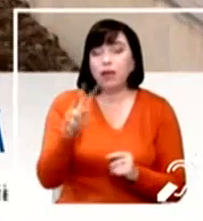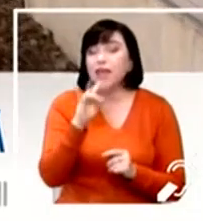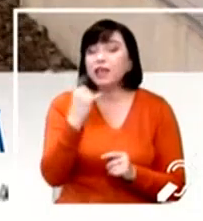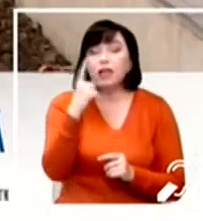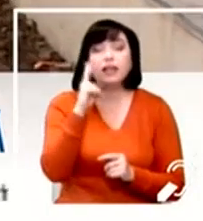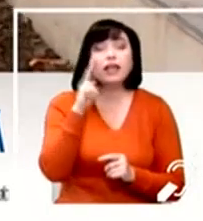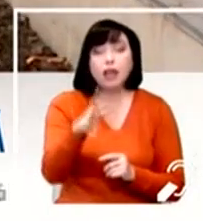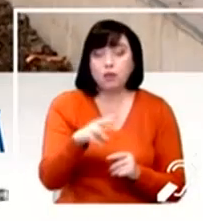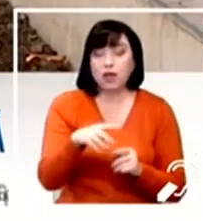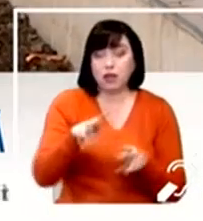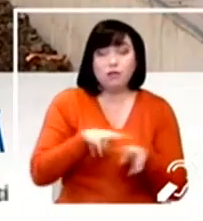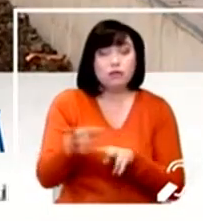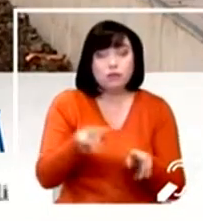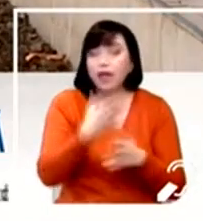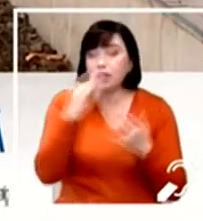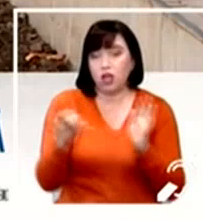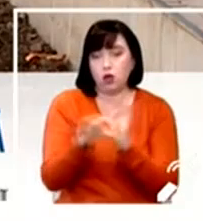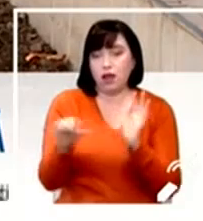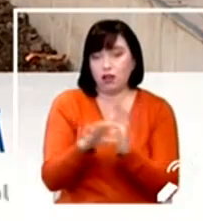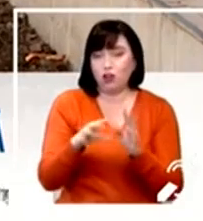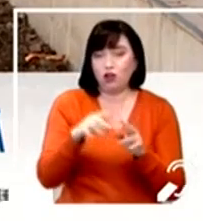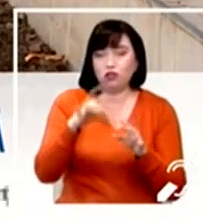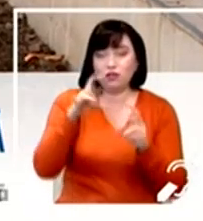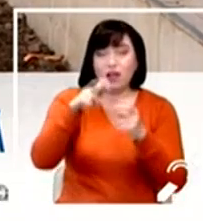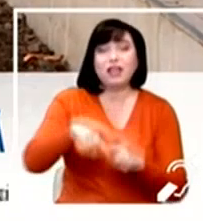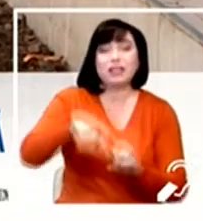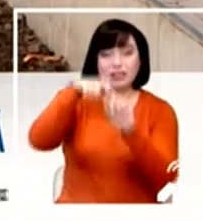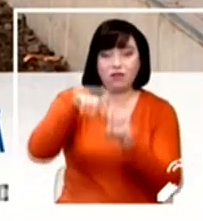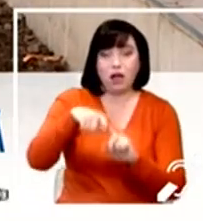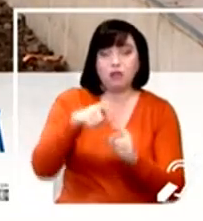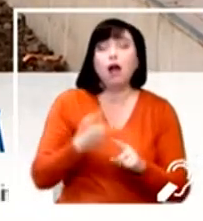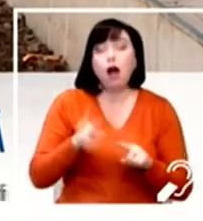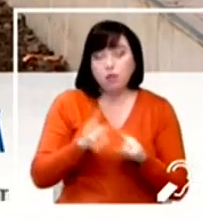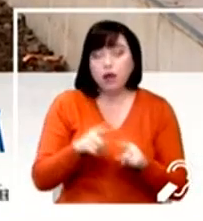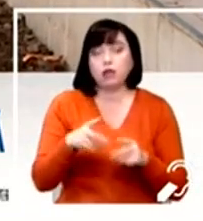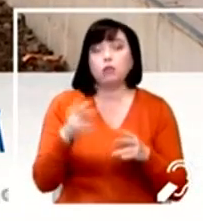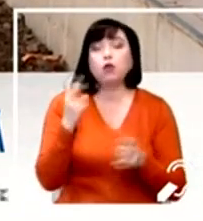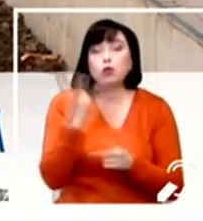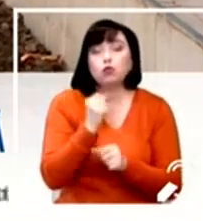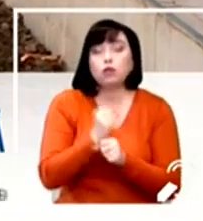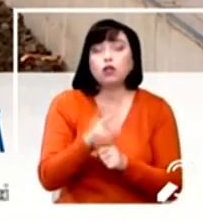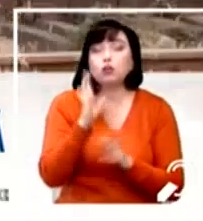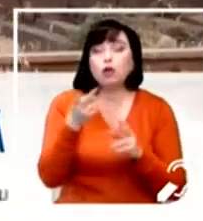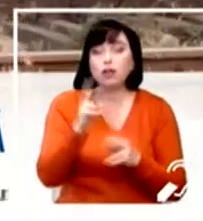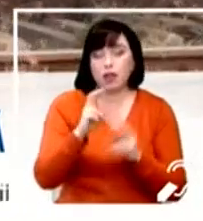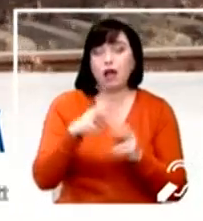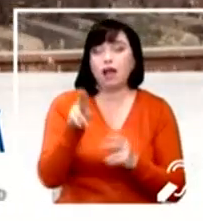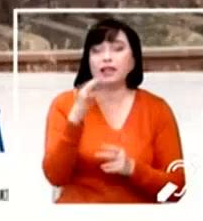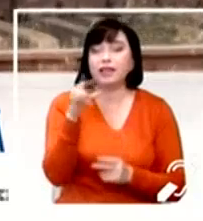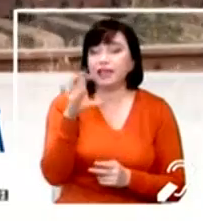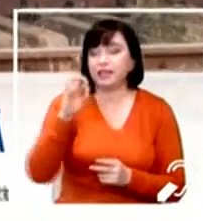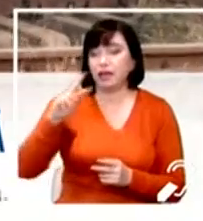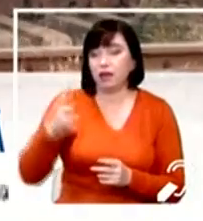kilometru de cale ferată nu este electrificat. Astfel, tracțiunea trenurilor se face exclusiv de către locomotive cu diesel.